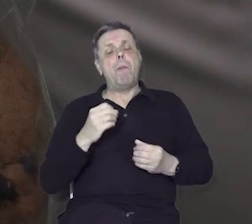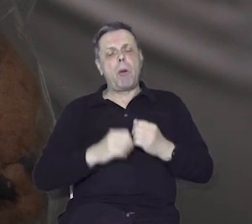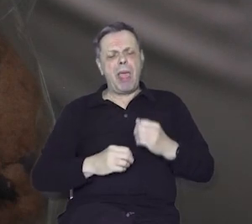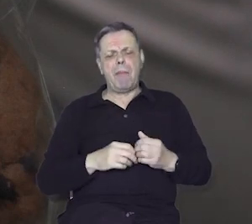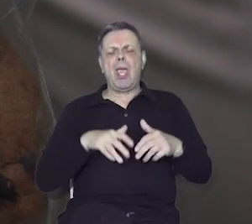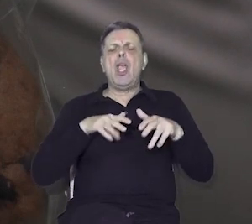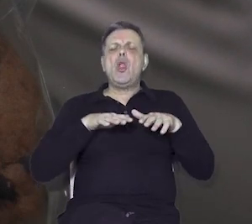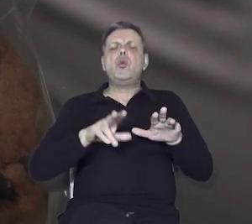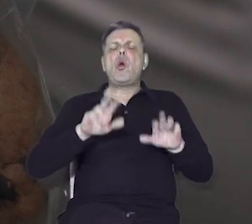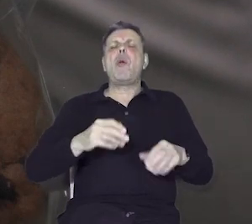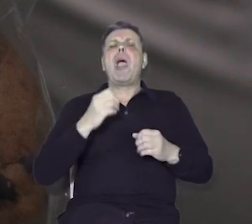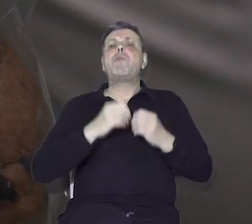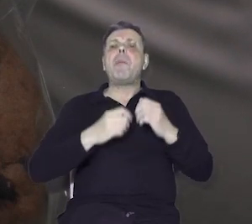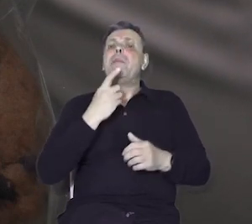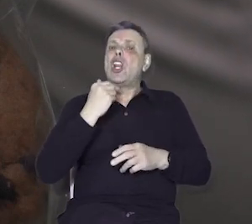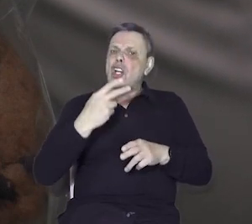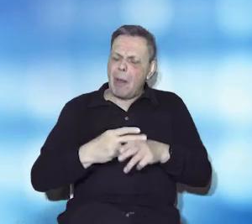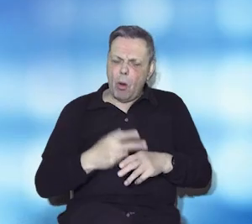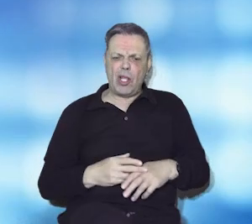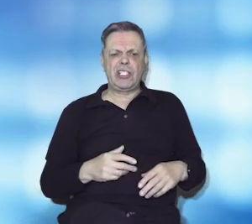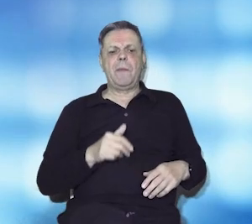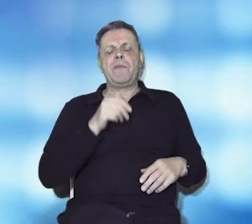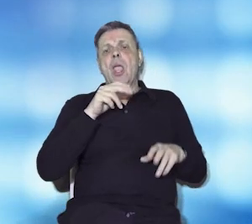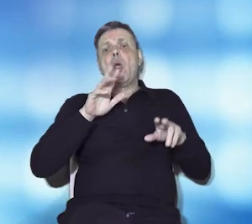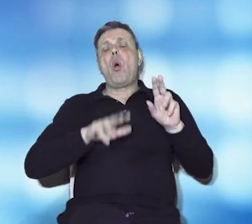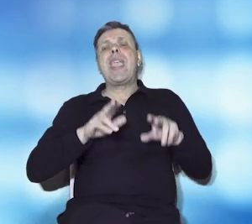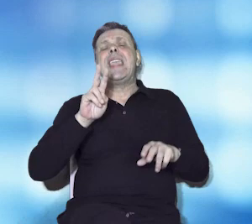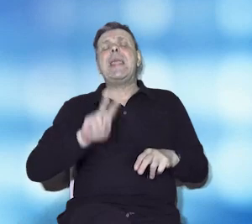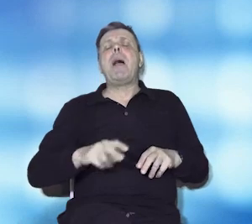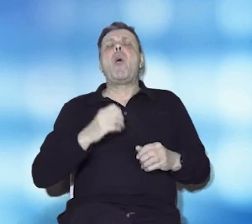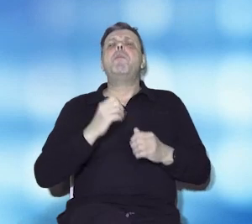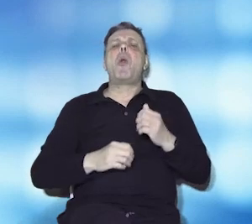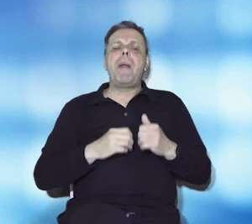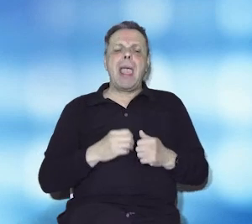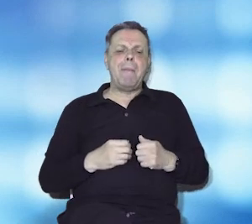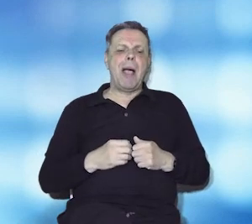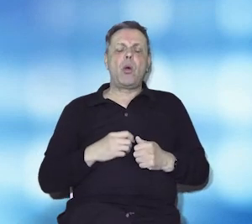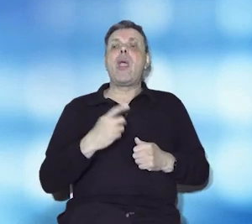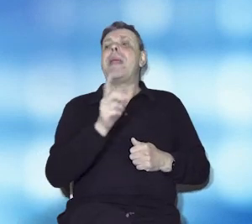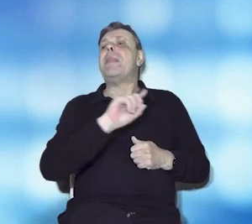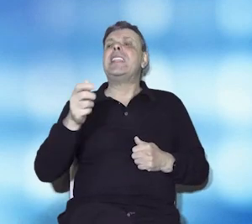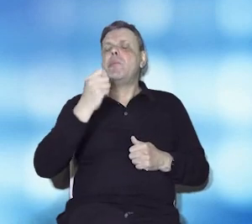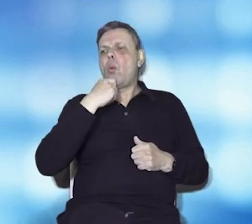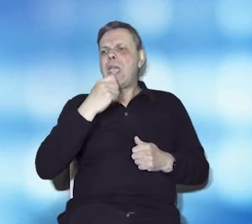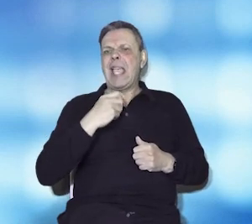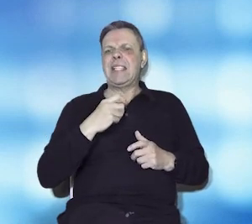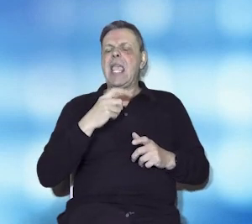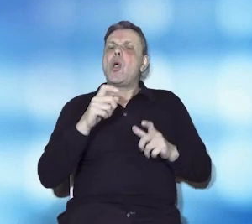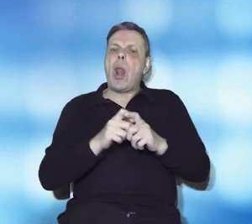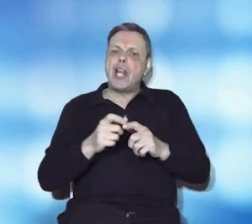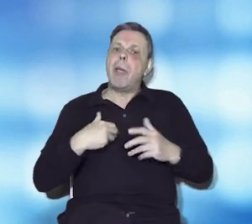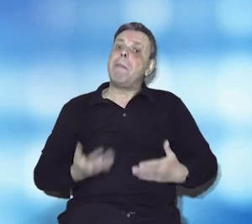sa dijabetesom, te mnoge druge ljude koji imaju određenih problema ili namirnica koje ne smiju jesti u svojoj prehrani, mi im nudimo